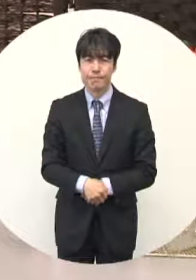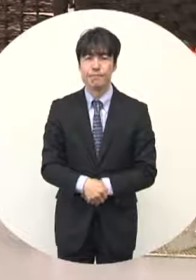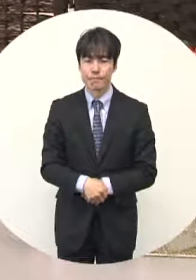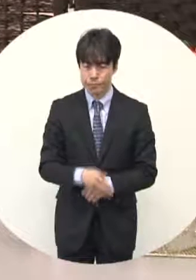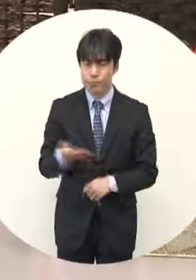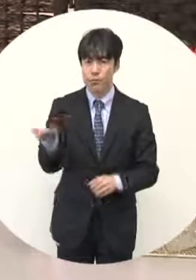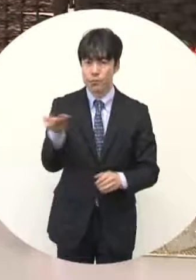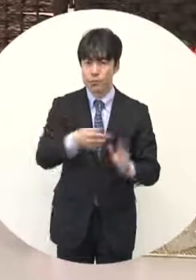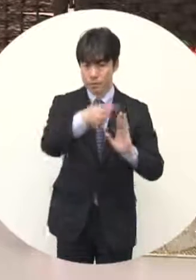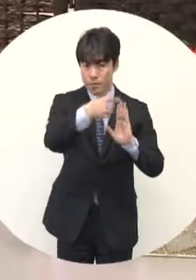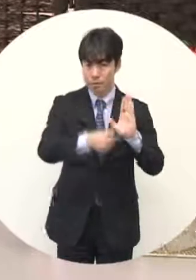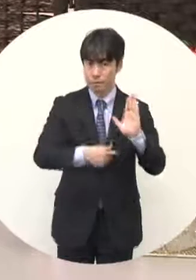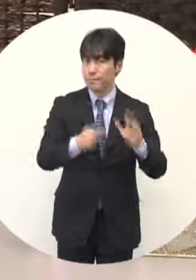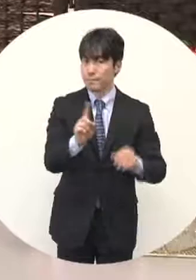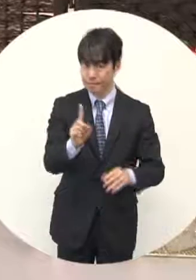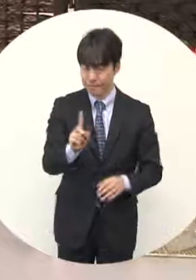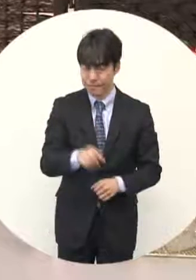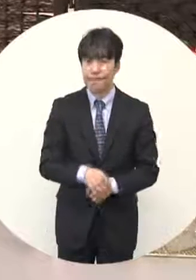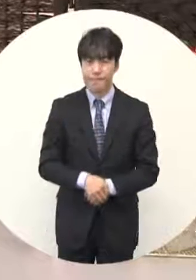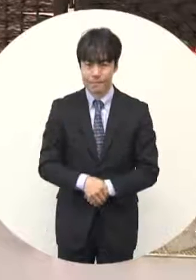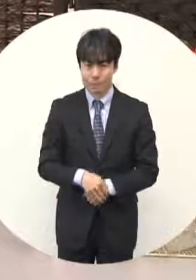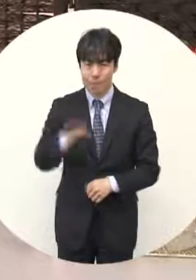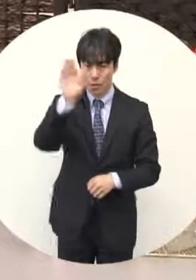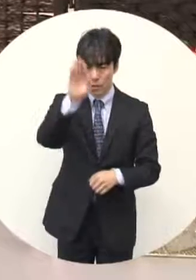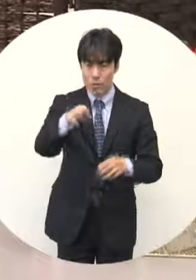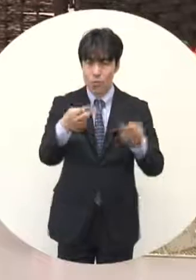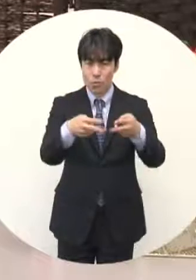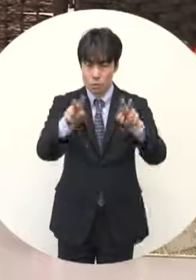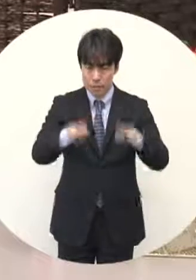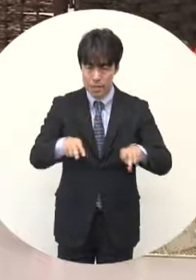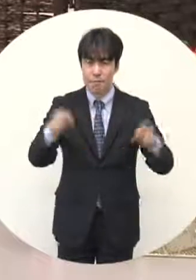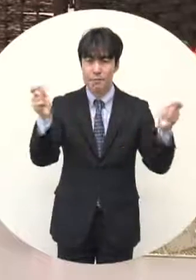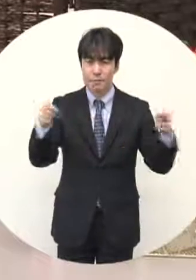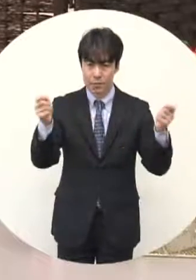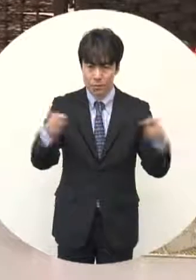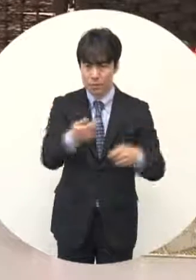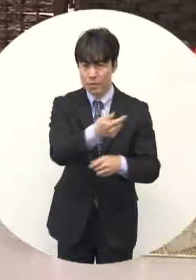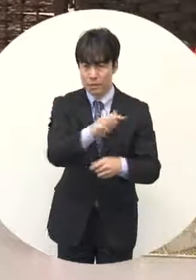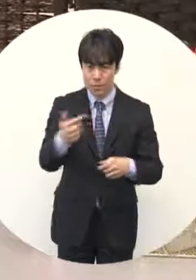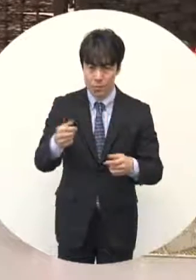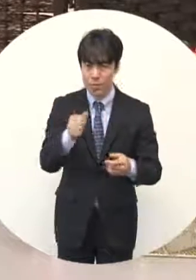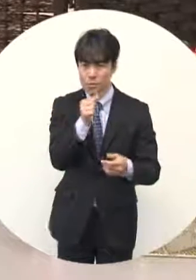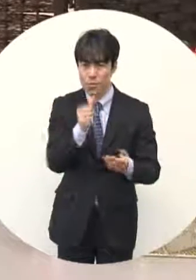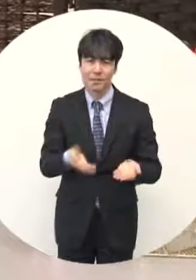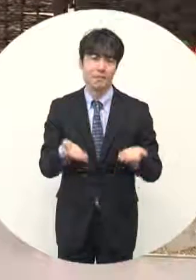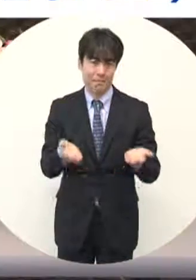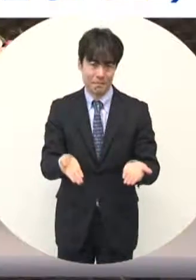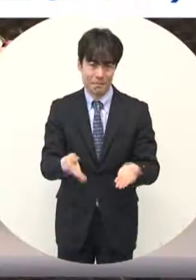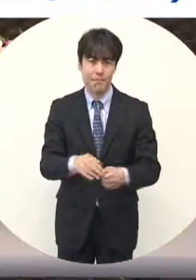続いては越谷トピックス。これから行われるイベントをご紹介します。